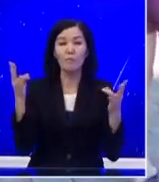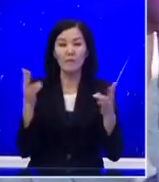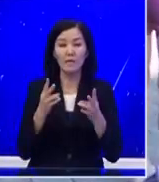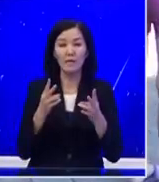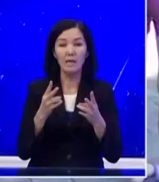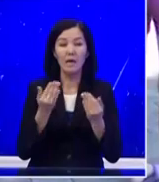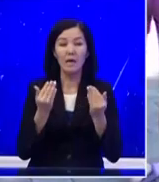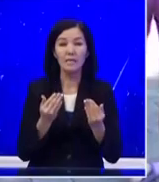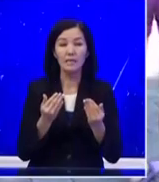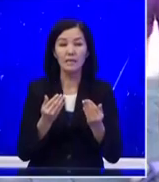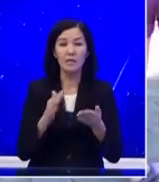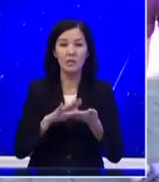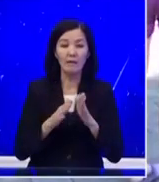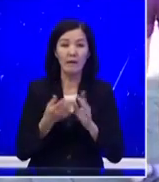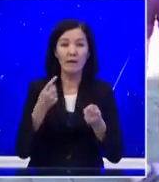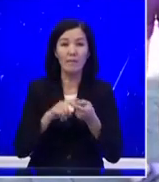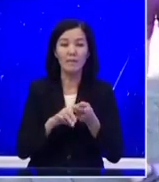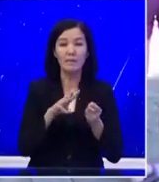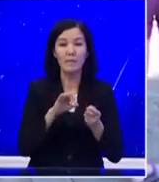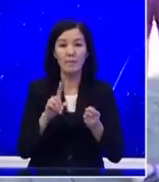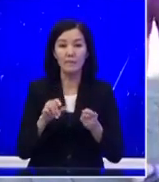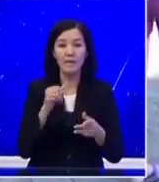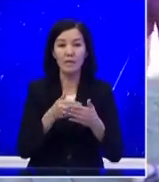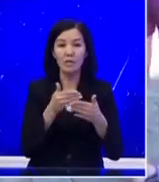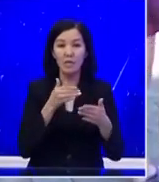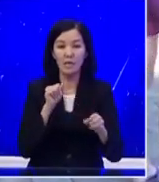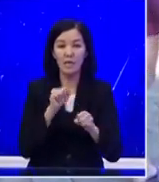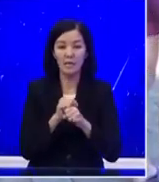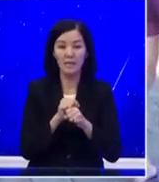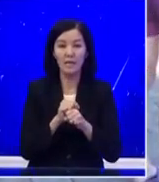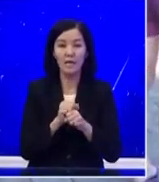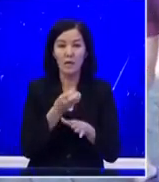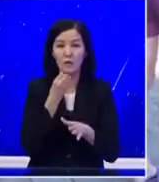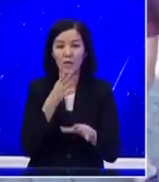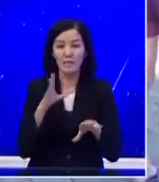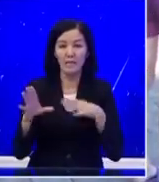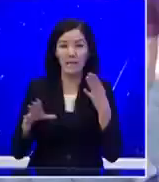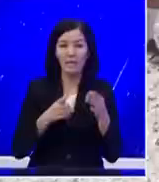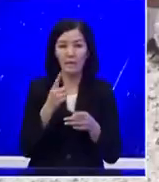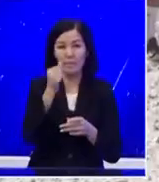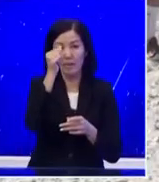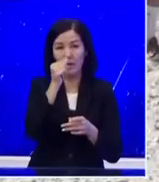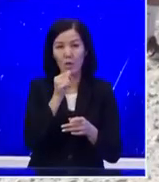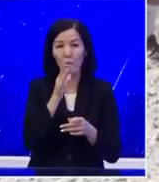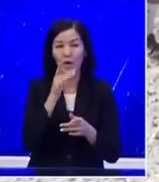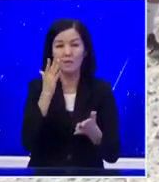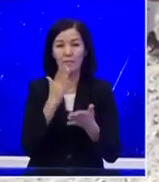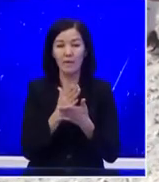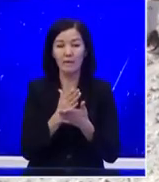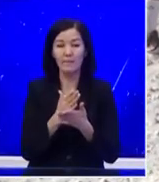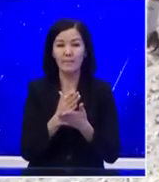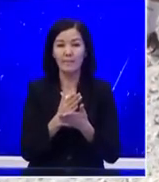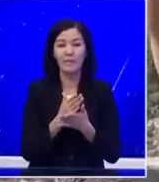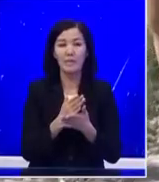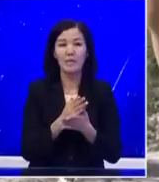төтенше жағдайға байланысты уақыты тамыз айына шегерілді. Бұл біз үшін жақсы, себебі дайындыққа бір ай уақытымыз бар. Баскетболдан ел